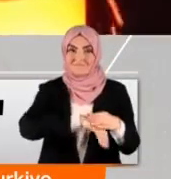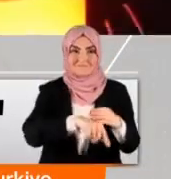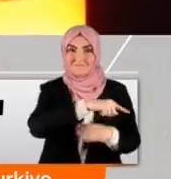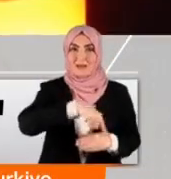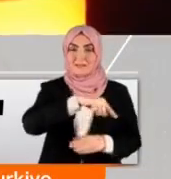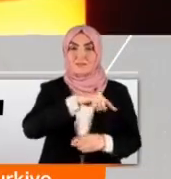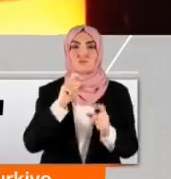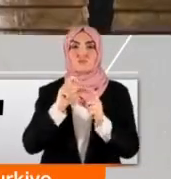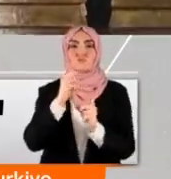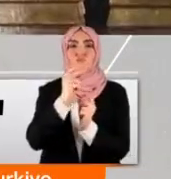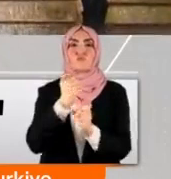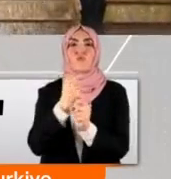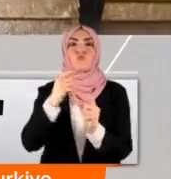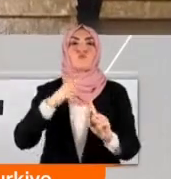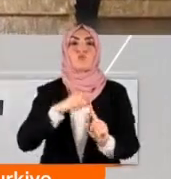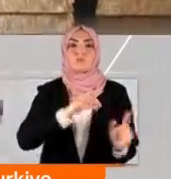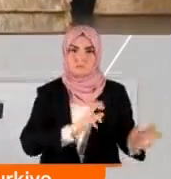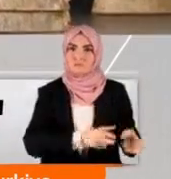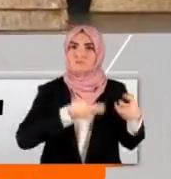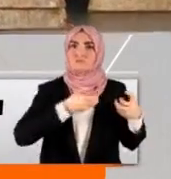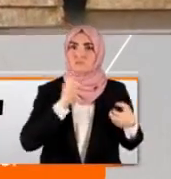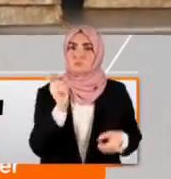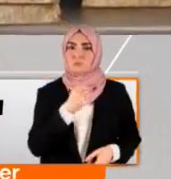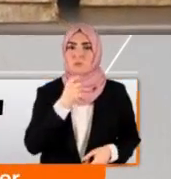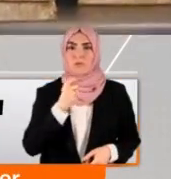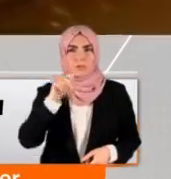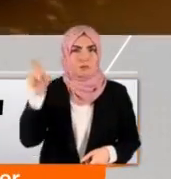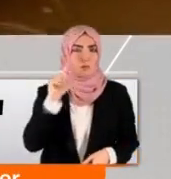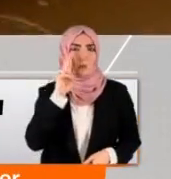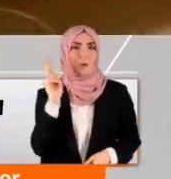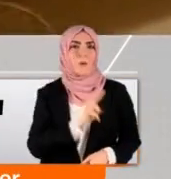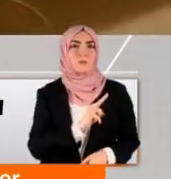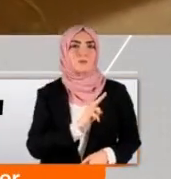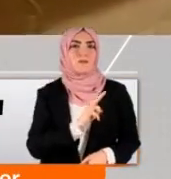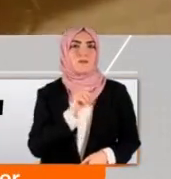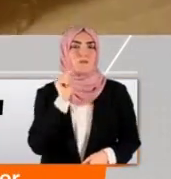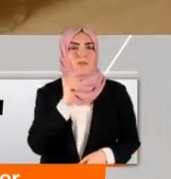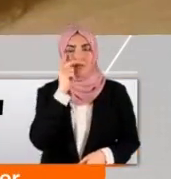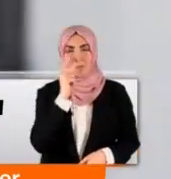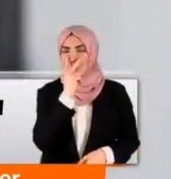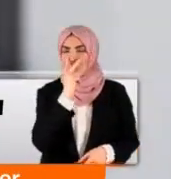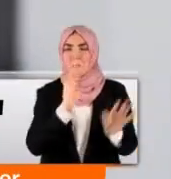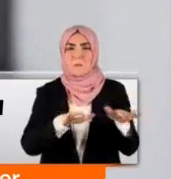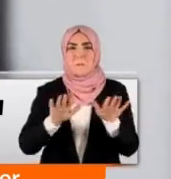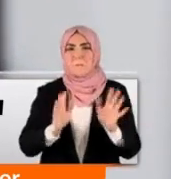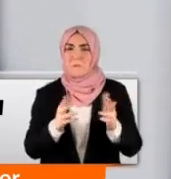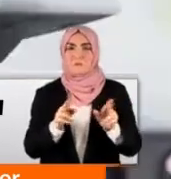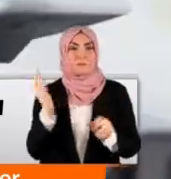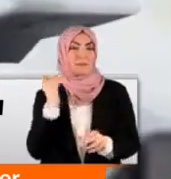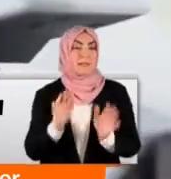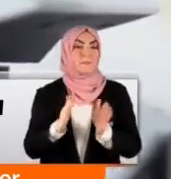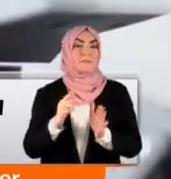Söğüt'te çıkardığımızı görecekler. Orada da renk körlüğüne falan girebilirler. Engellemelere